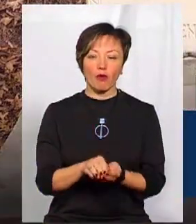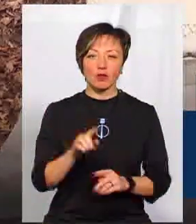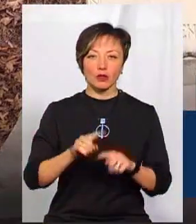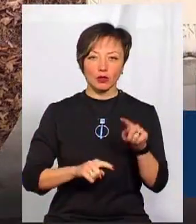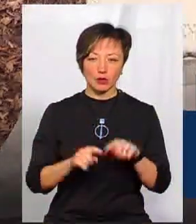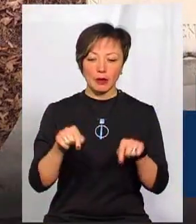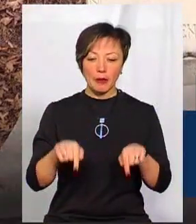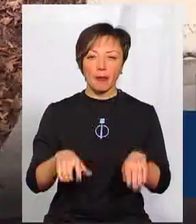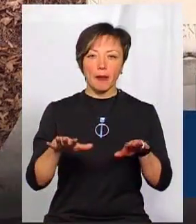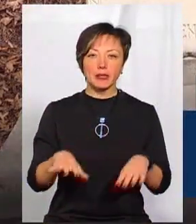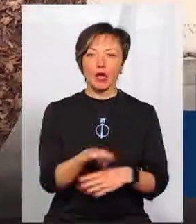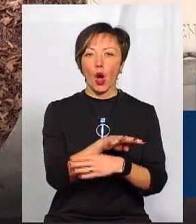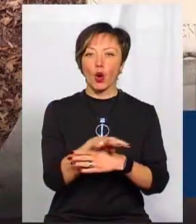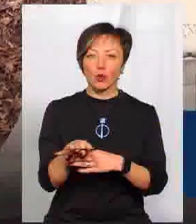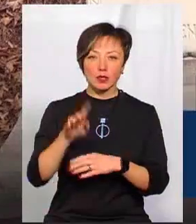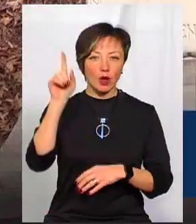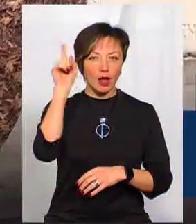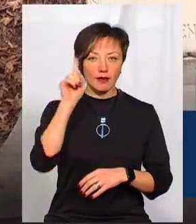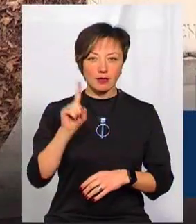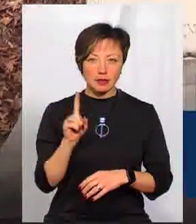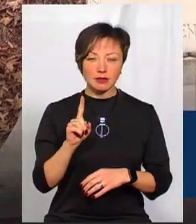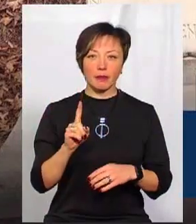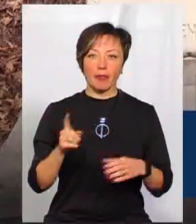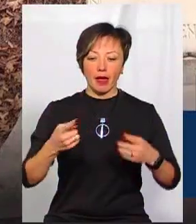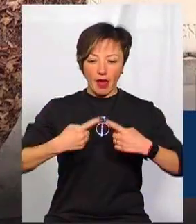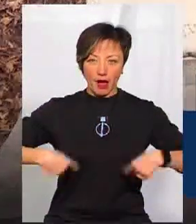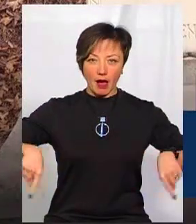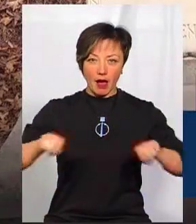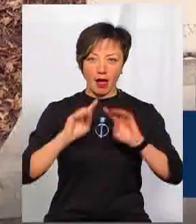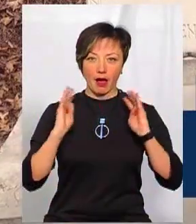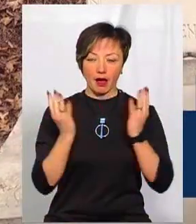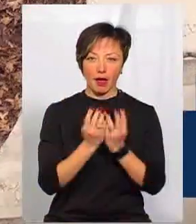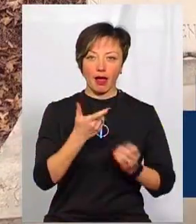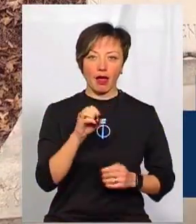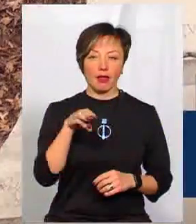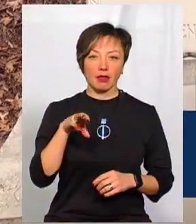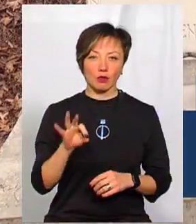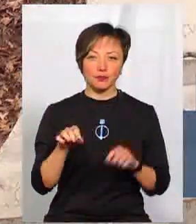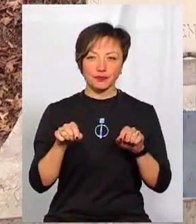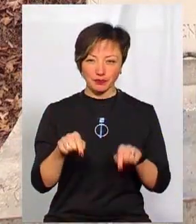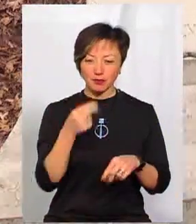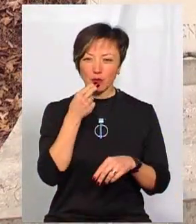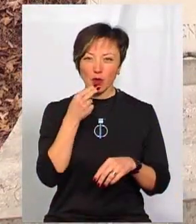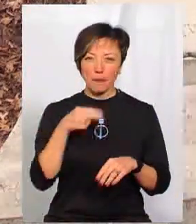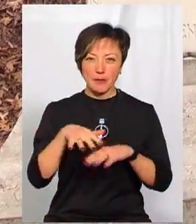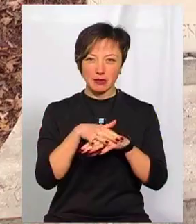Ми знаходимося на місці розстрілу єврейського гетто, який знаходиться в районі продовольчого базару. Тут ексгумація була